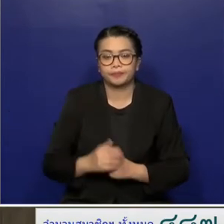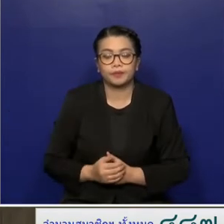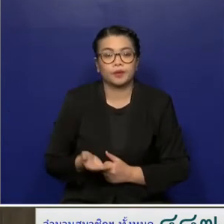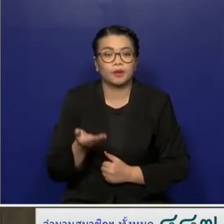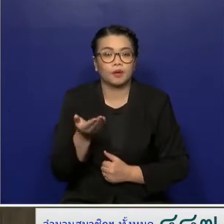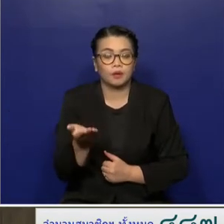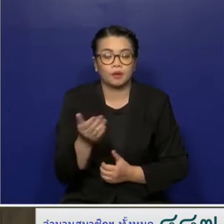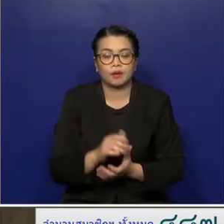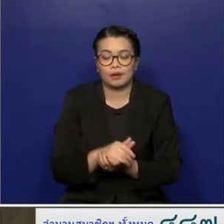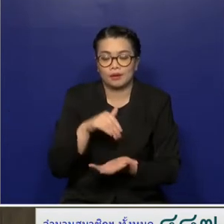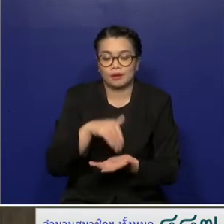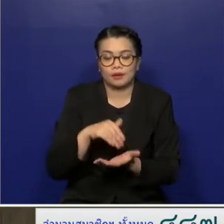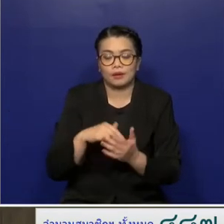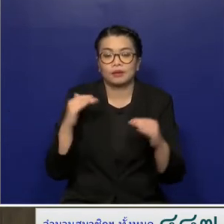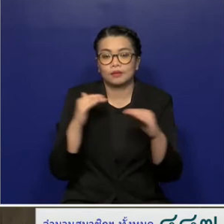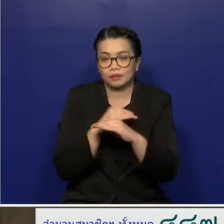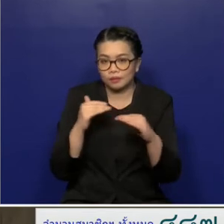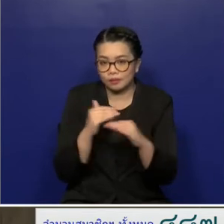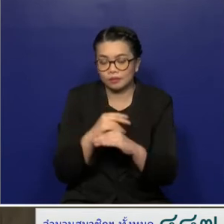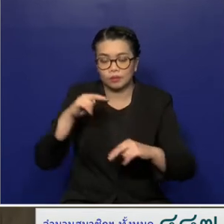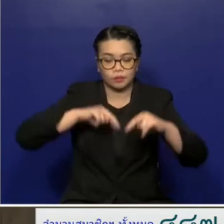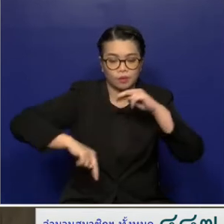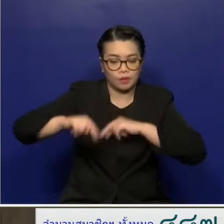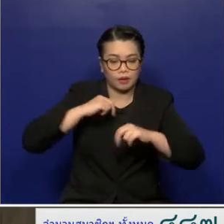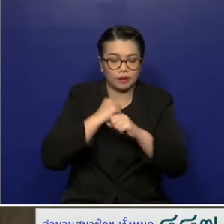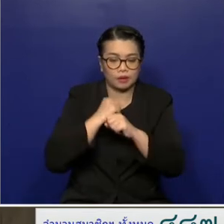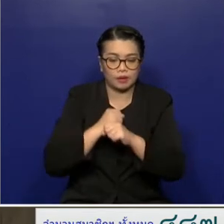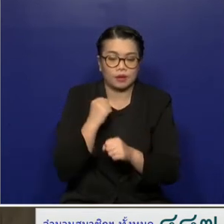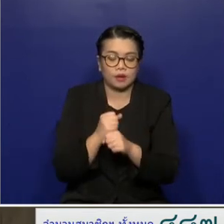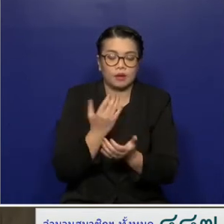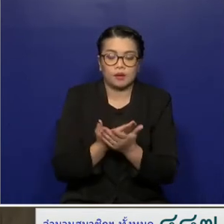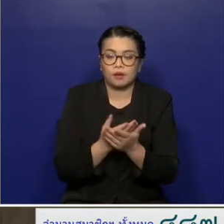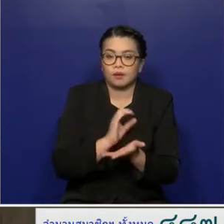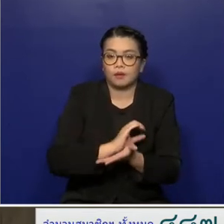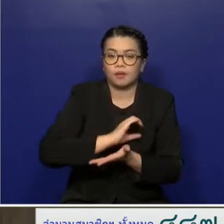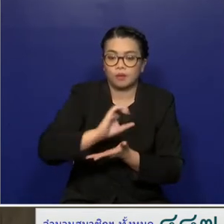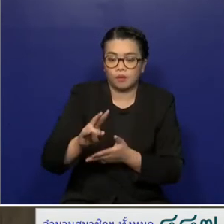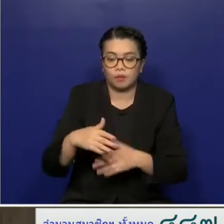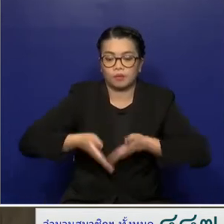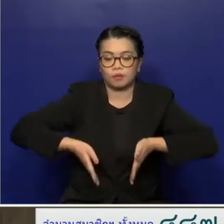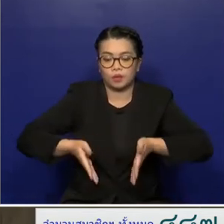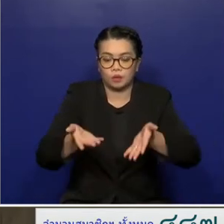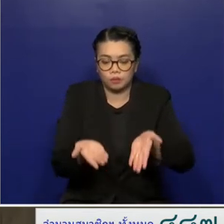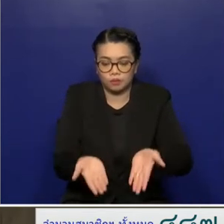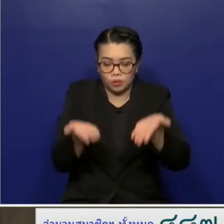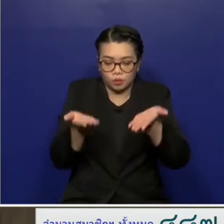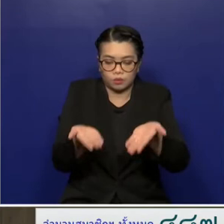้กลมทางหลวงชนบท ได้พิจิราณจากสังบประมาณเพื่ability of field Notice